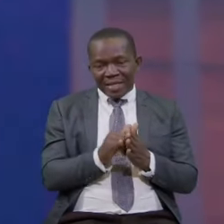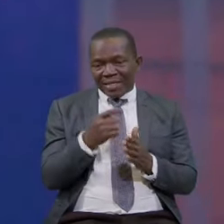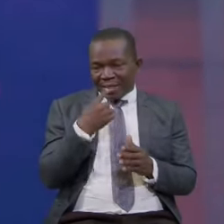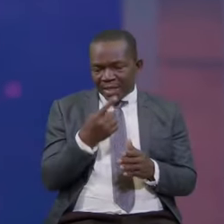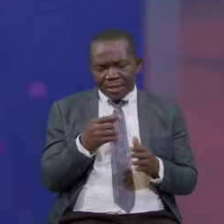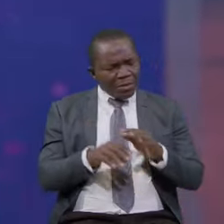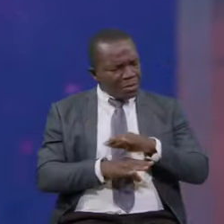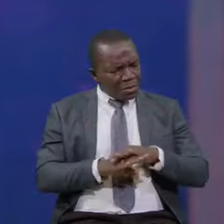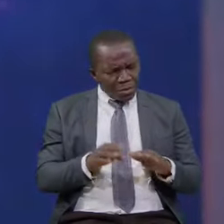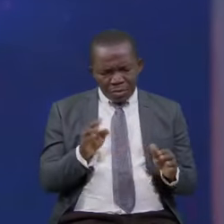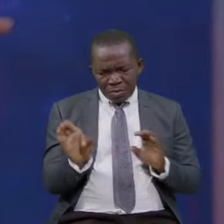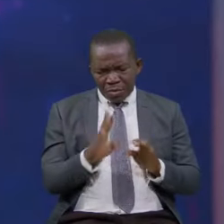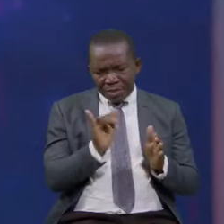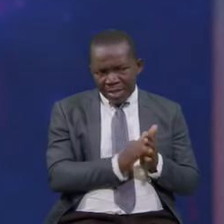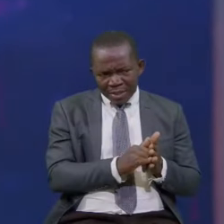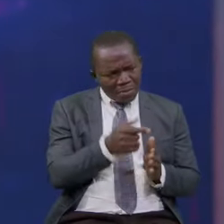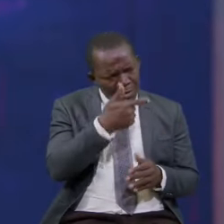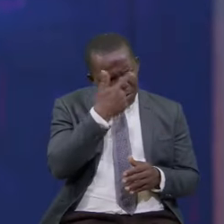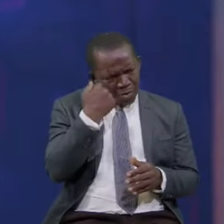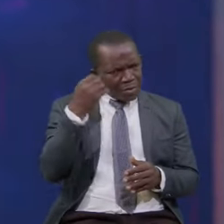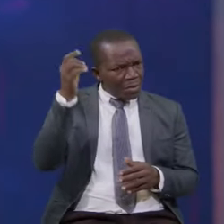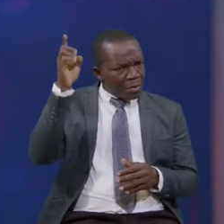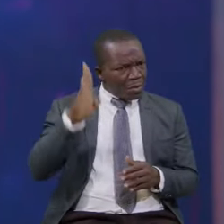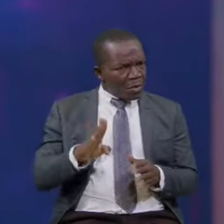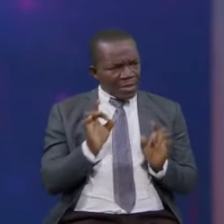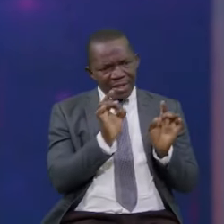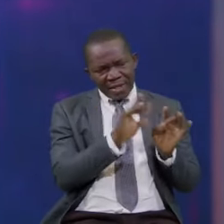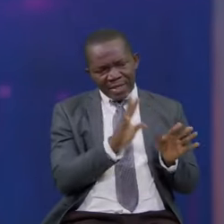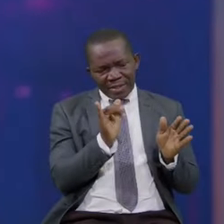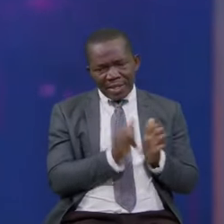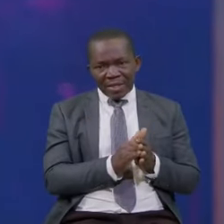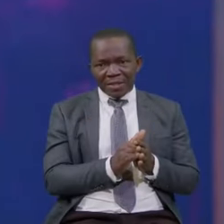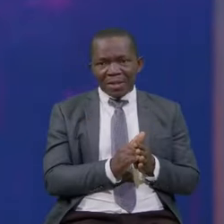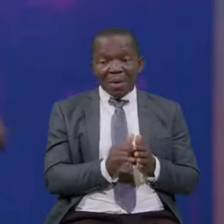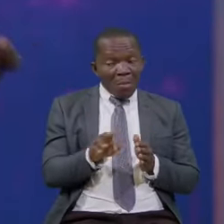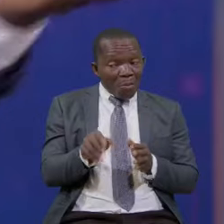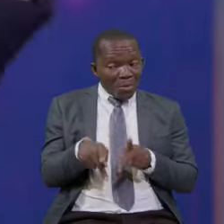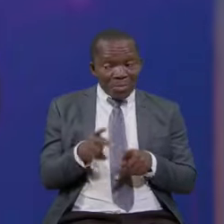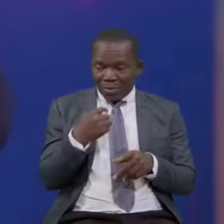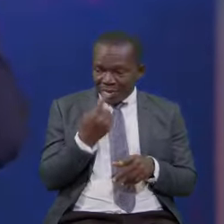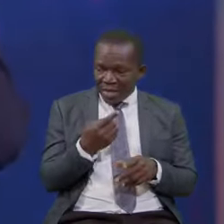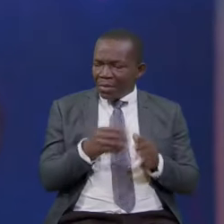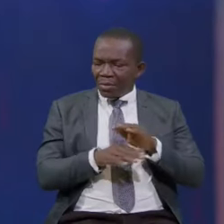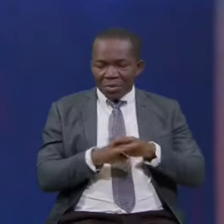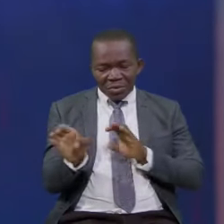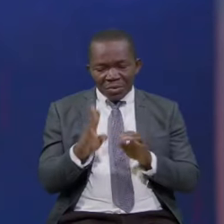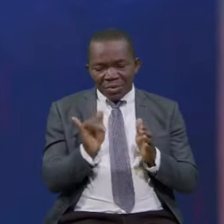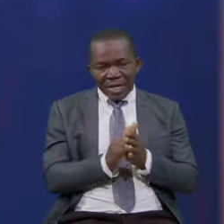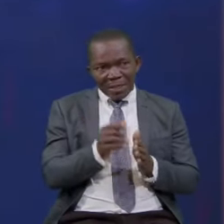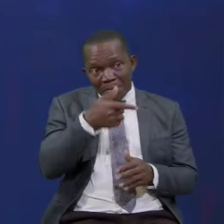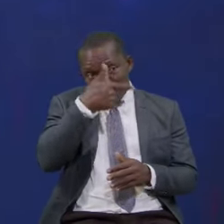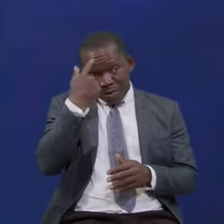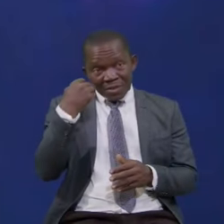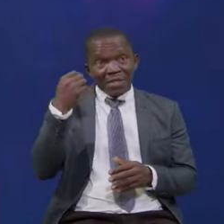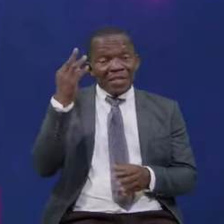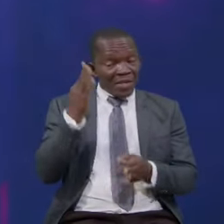et dit ne fais pas ça si le pasteur entend que tu as fait ça ah tu as de problèm nous ne sommes